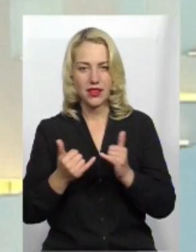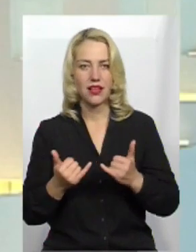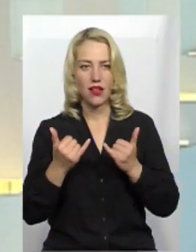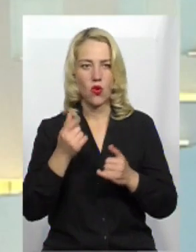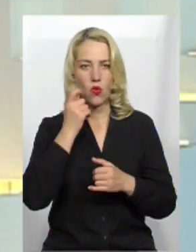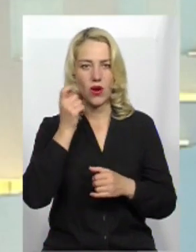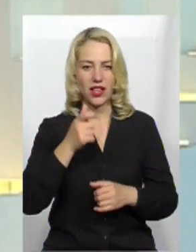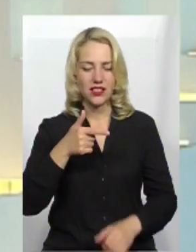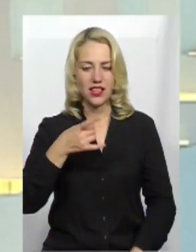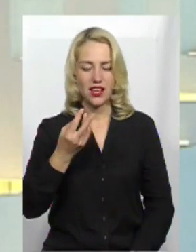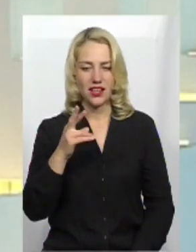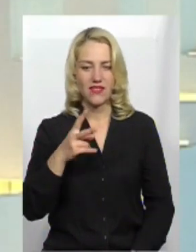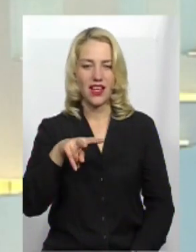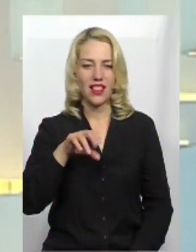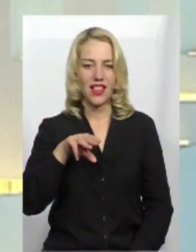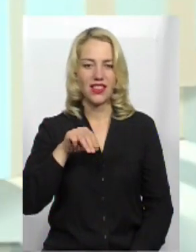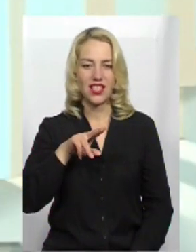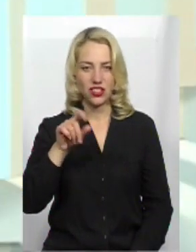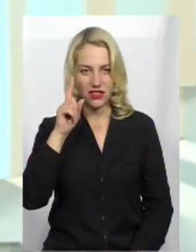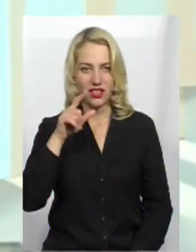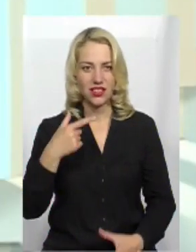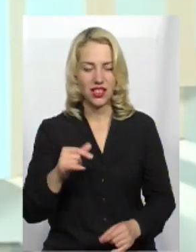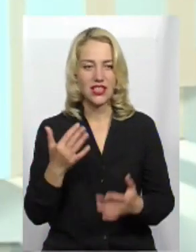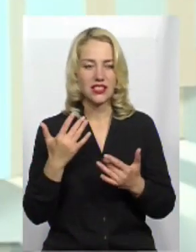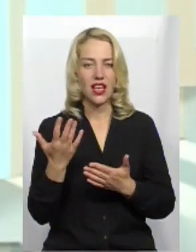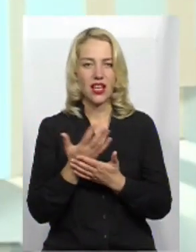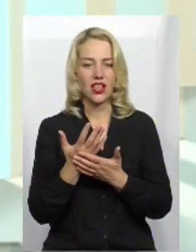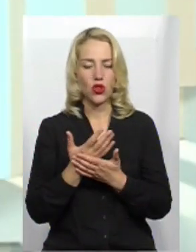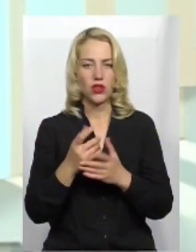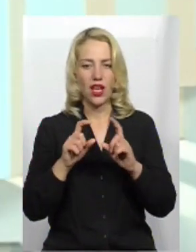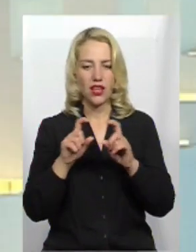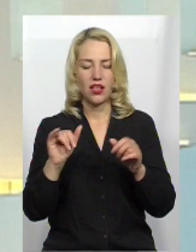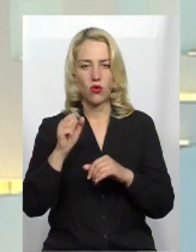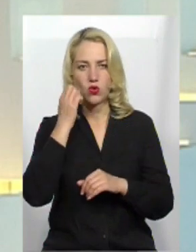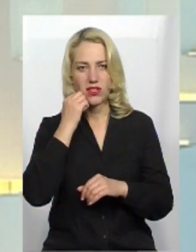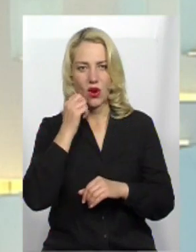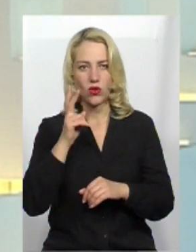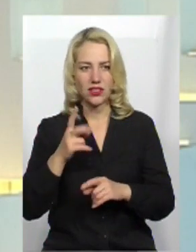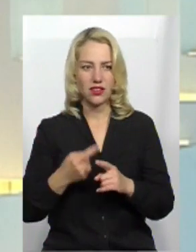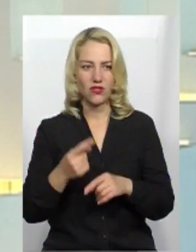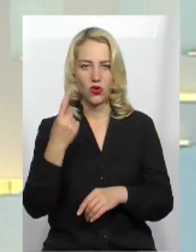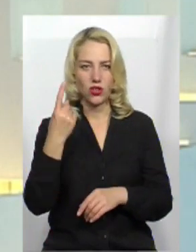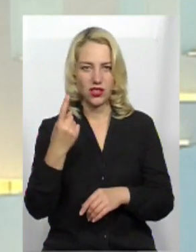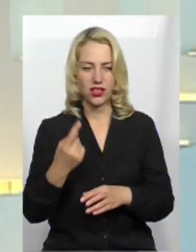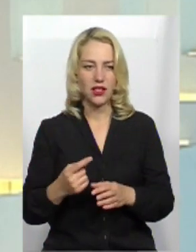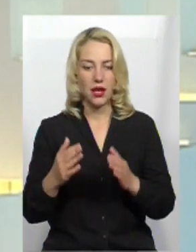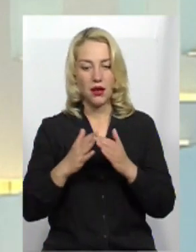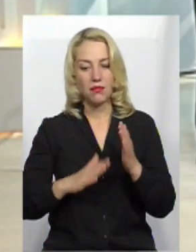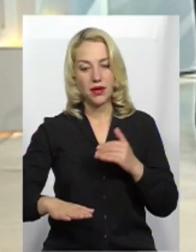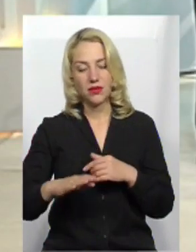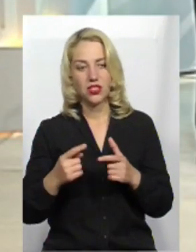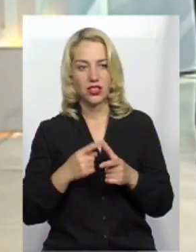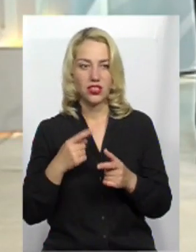Ні. У Летичеві. І скільки кінотеатрів у Старокостянтинові? Один. Один. Приміщення